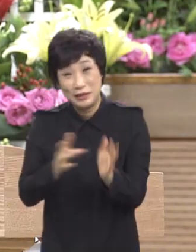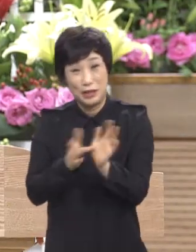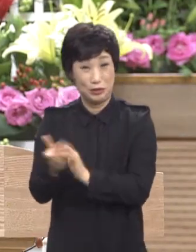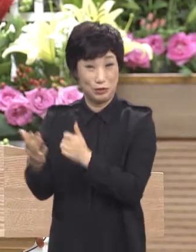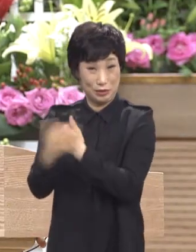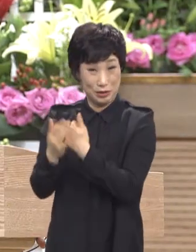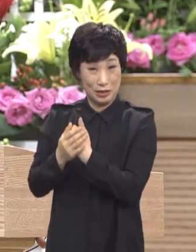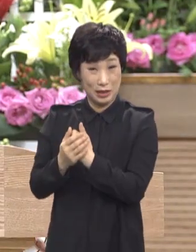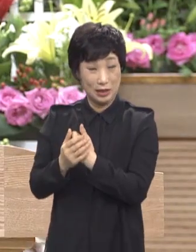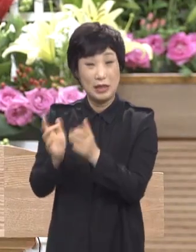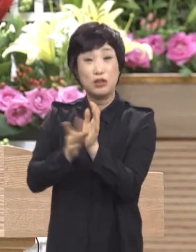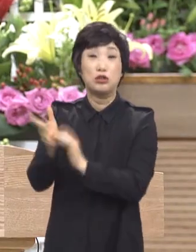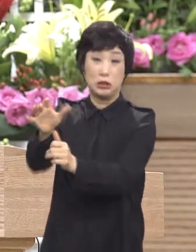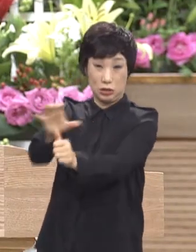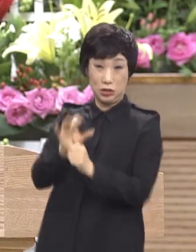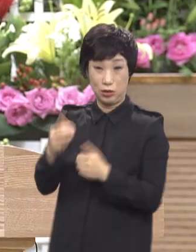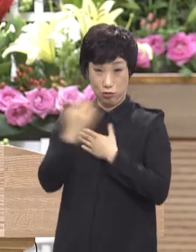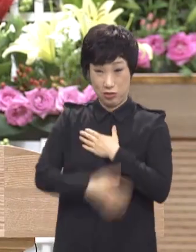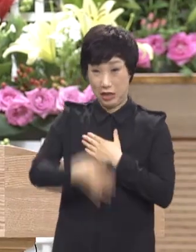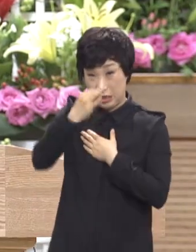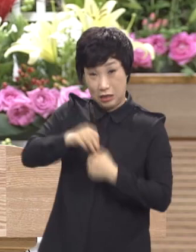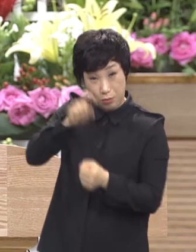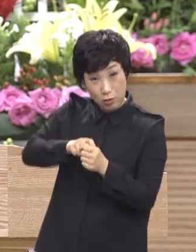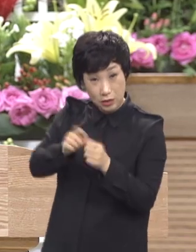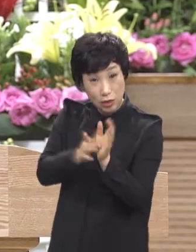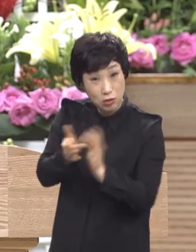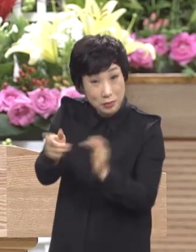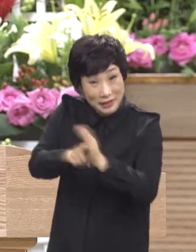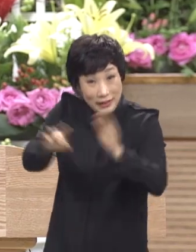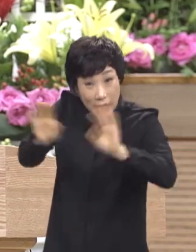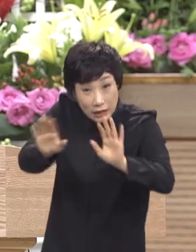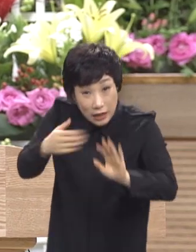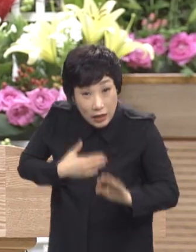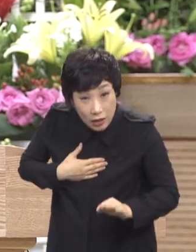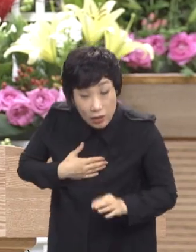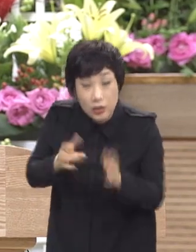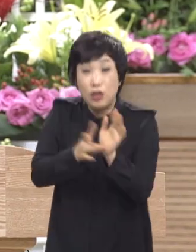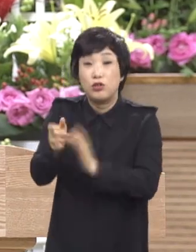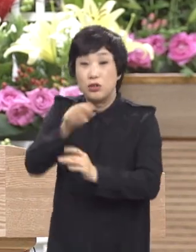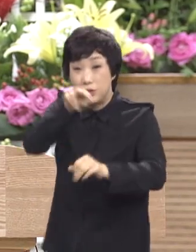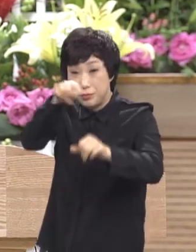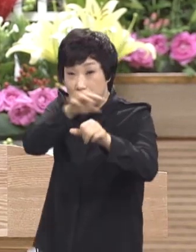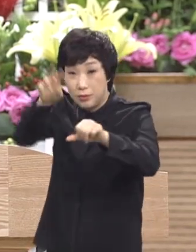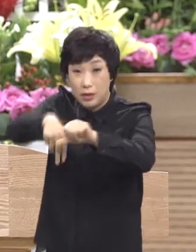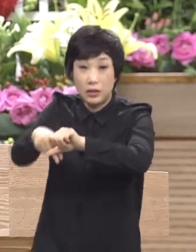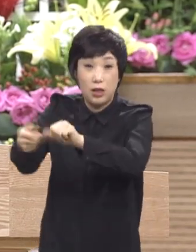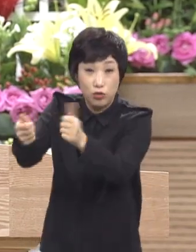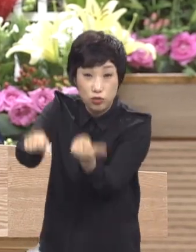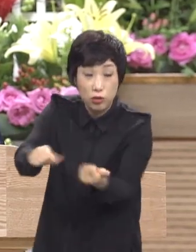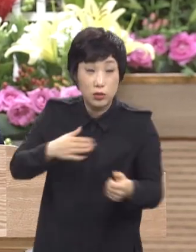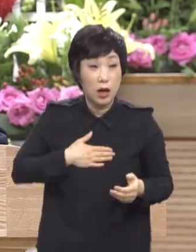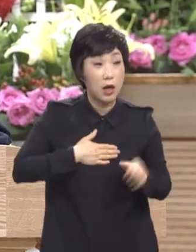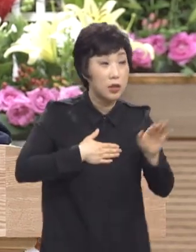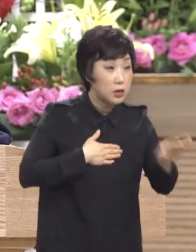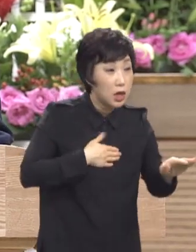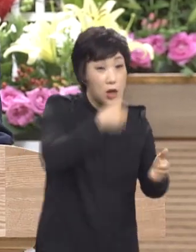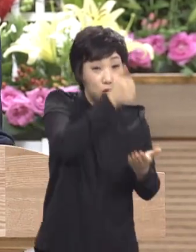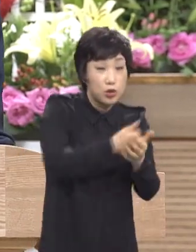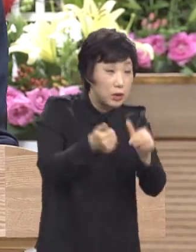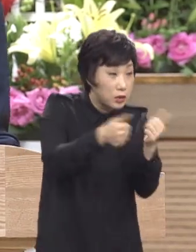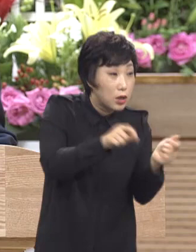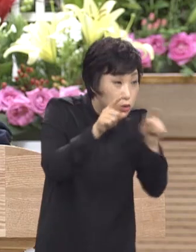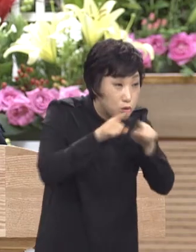보려고 예수 믿는 게 아니오. 예수가 십자가에 죽으심으로 내가 죄와 사망과